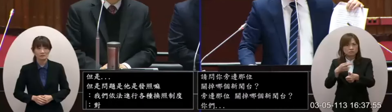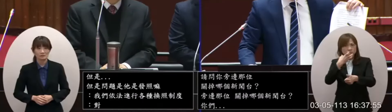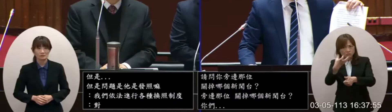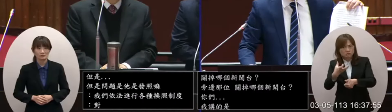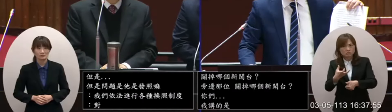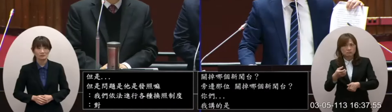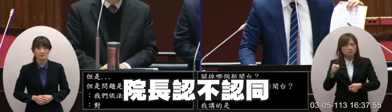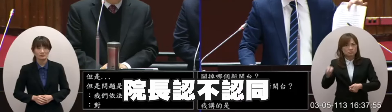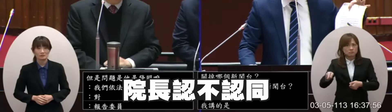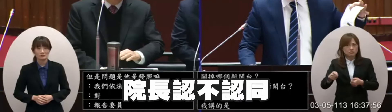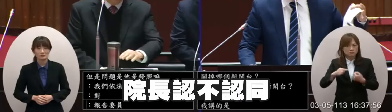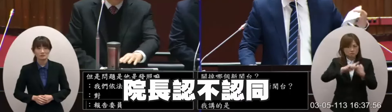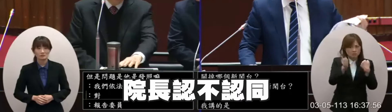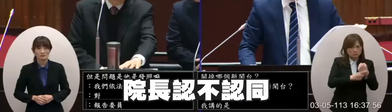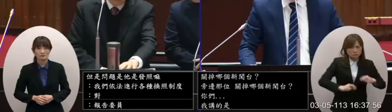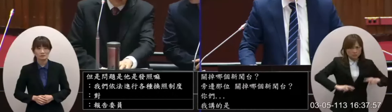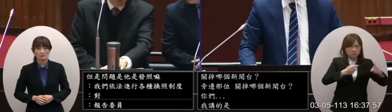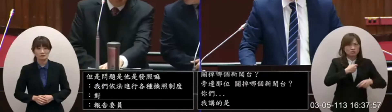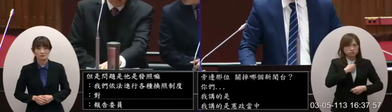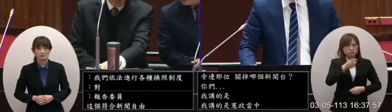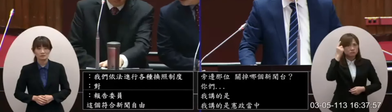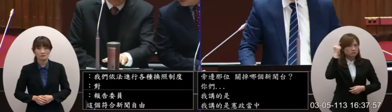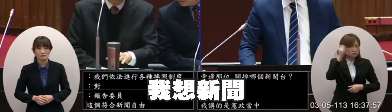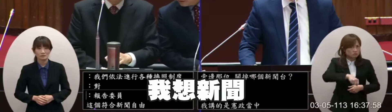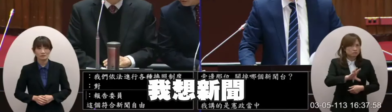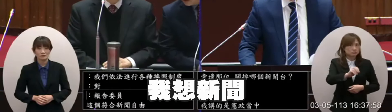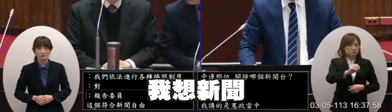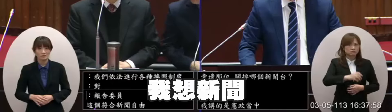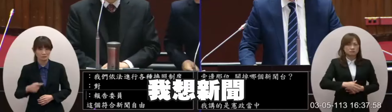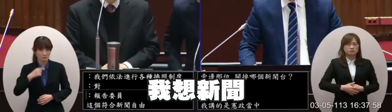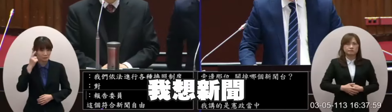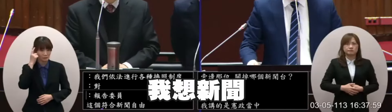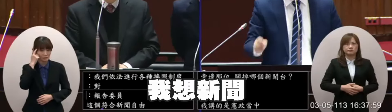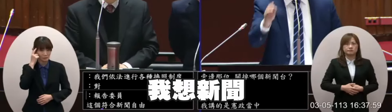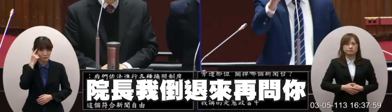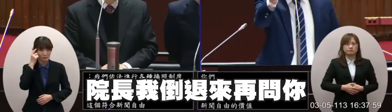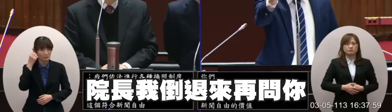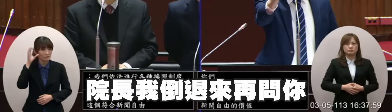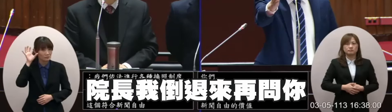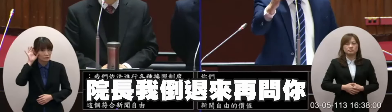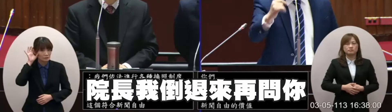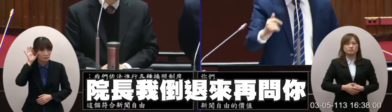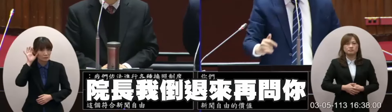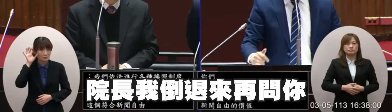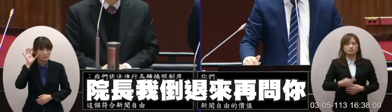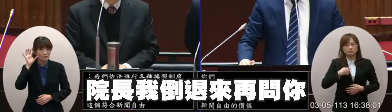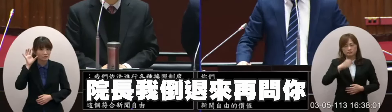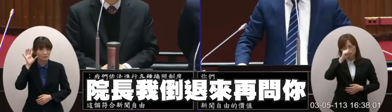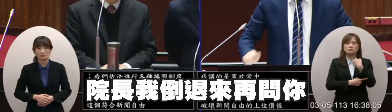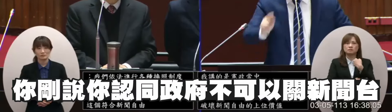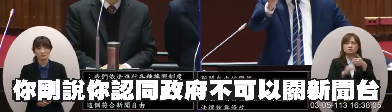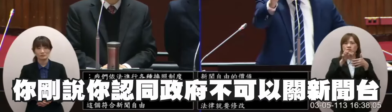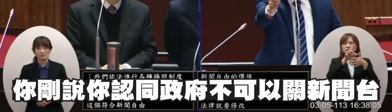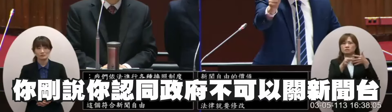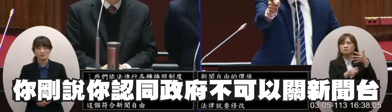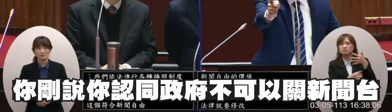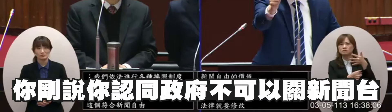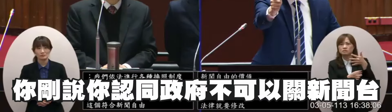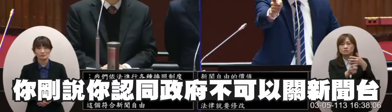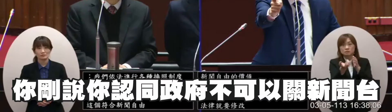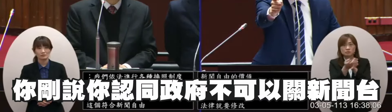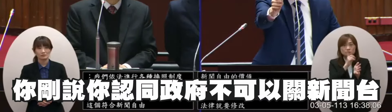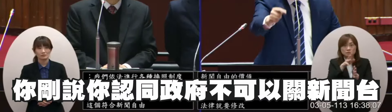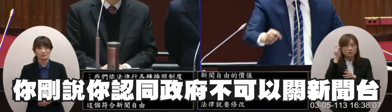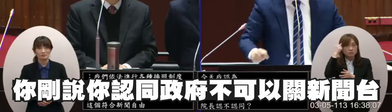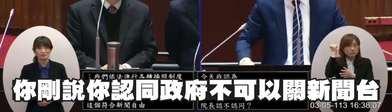改。院长认不认同？ 我想新闻。 好，不要院长，我倒退来再问你。你刚说你认